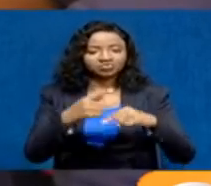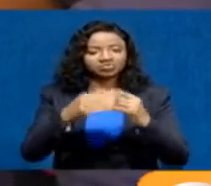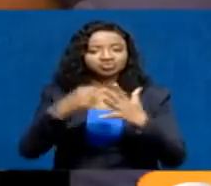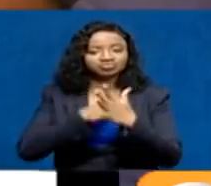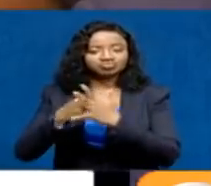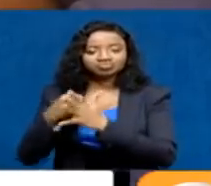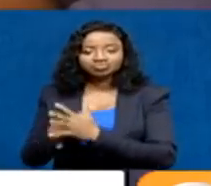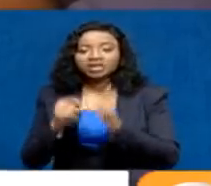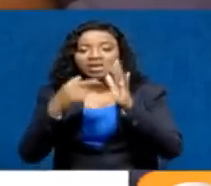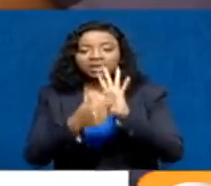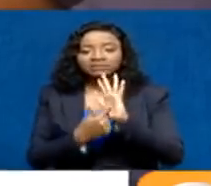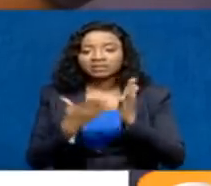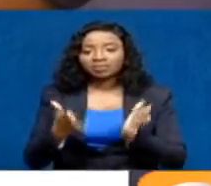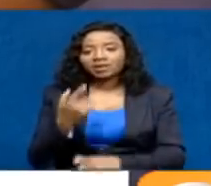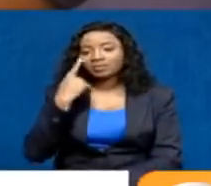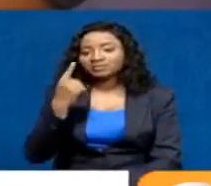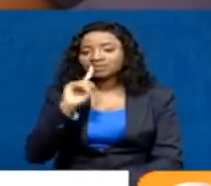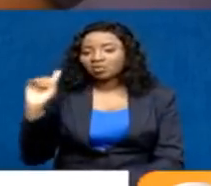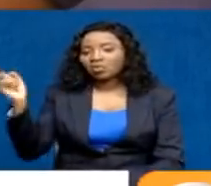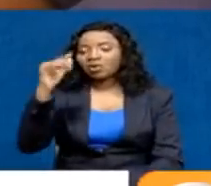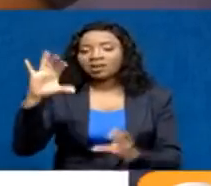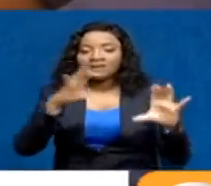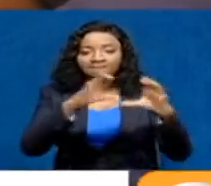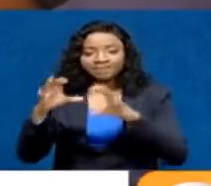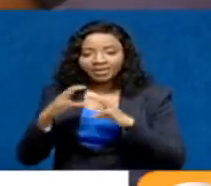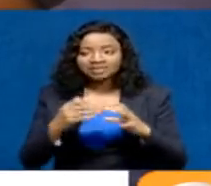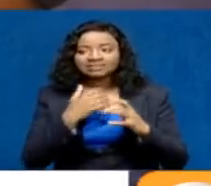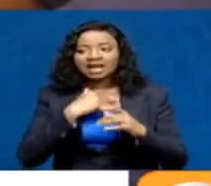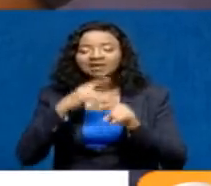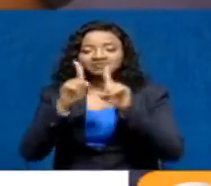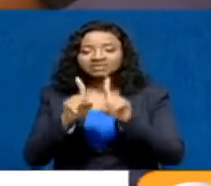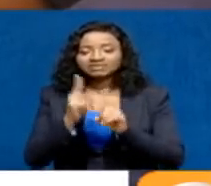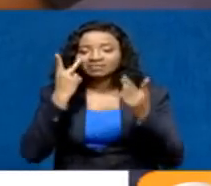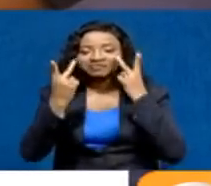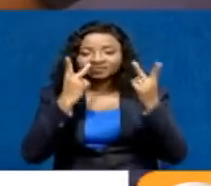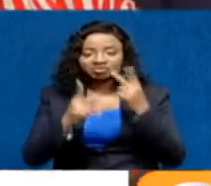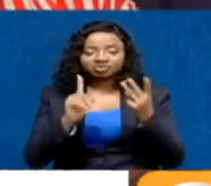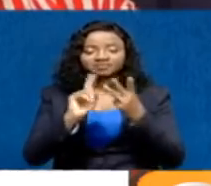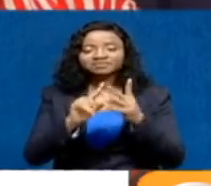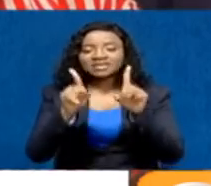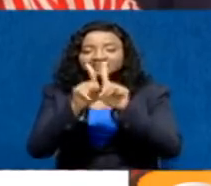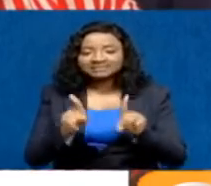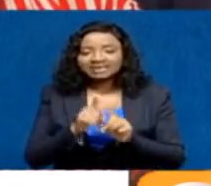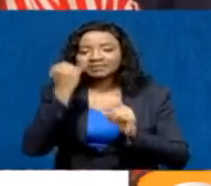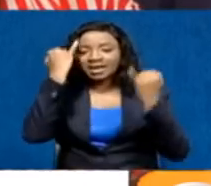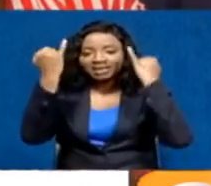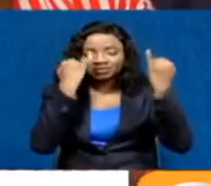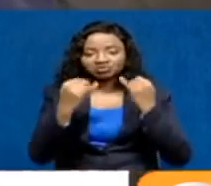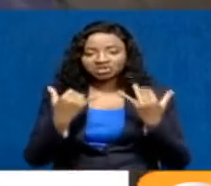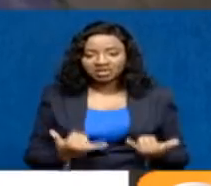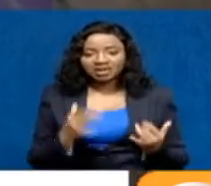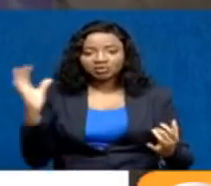parties that share the same vision and ideology and Jubilee are now